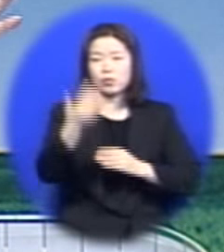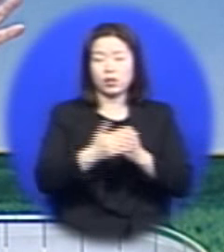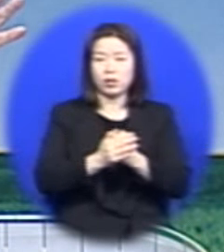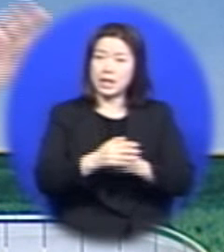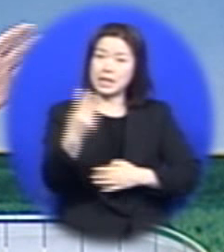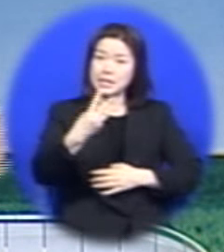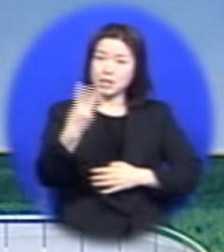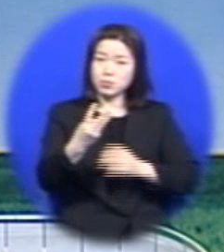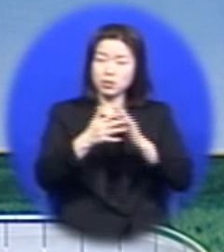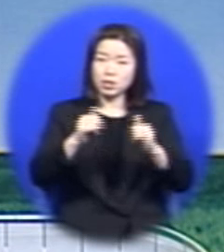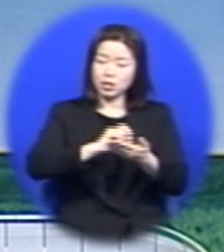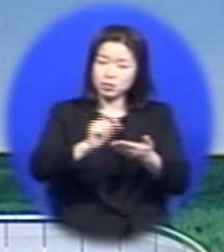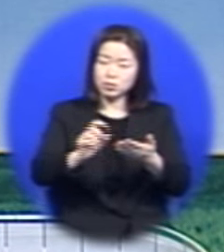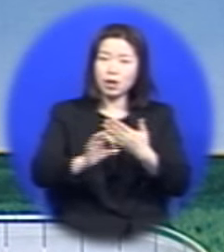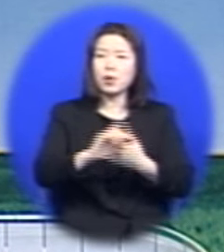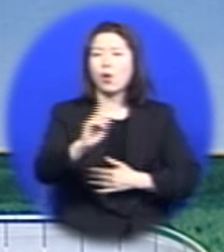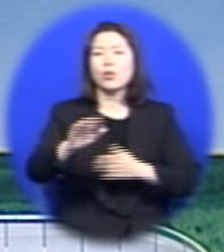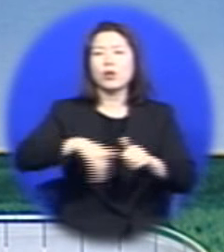3,000명이 쓰신다면 어떤 분위기일까요?